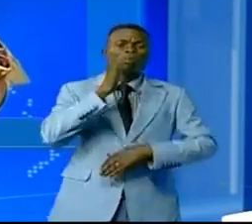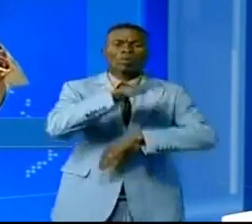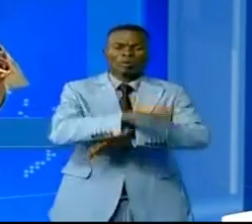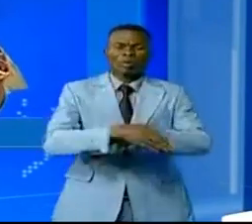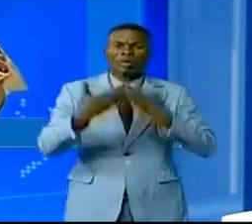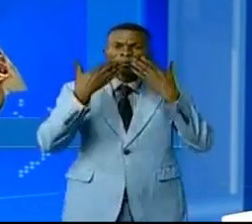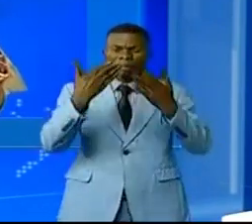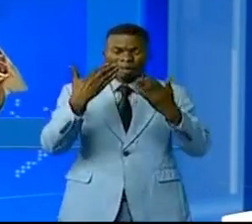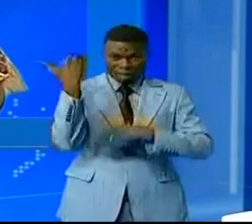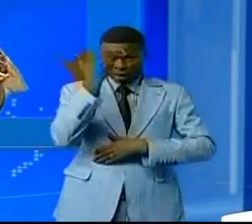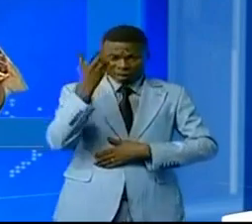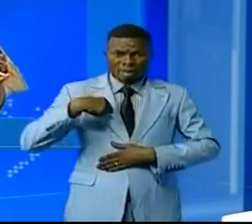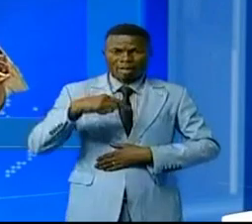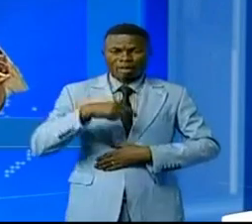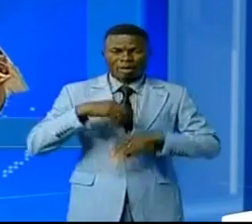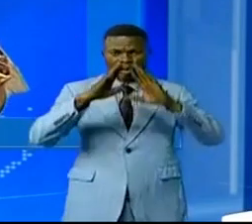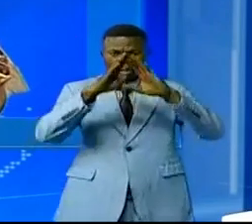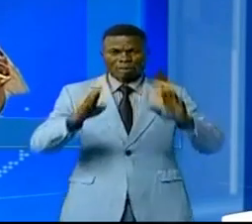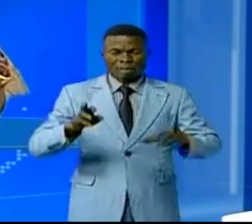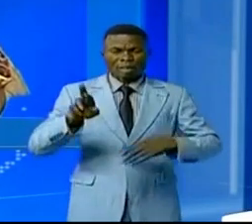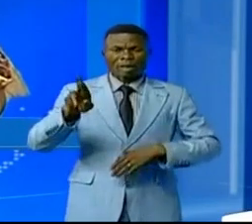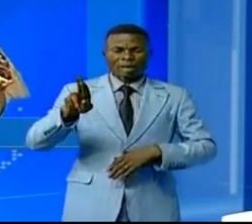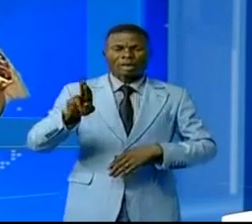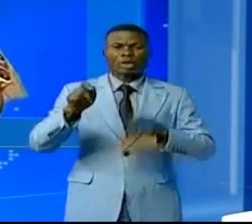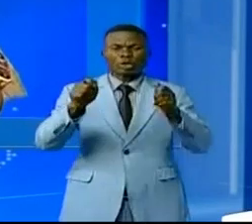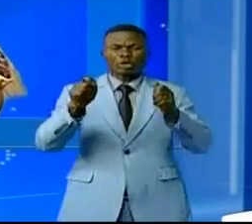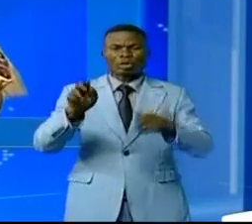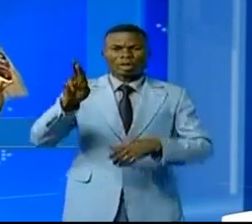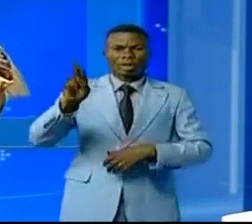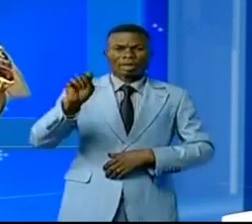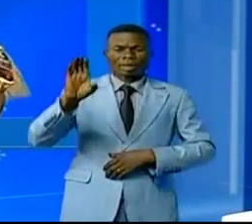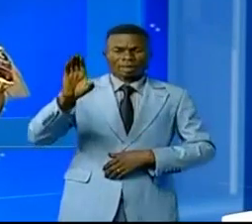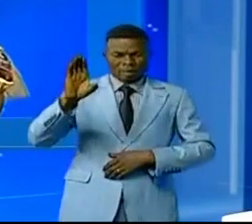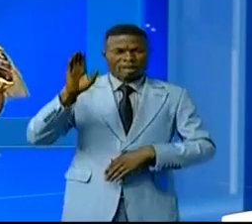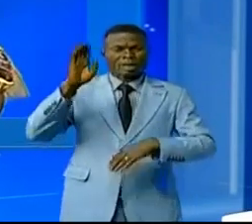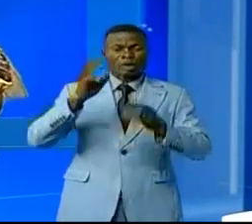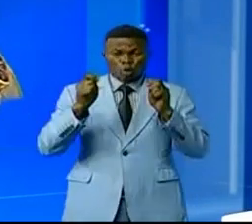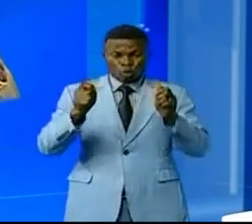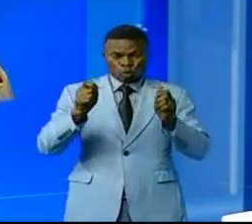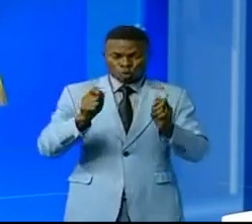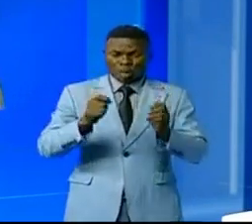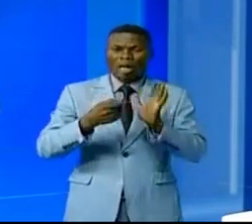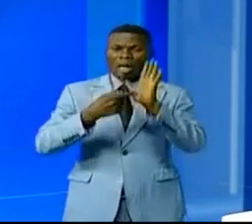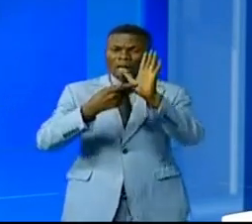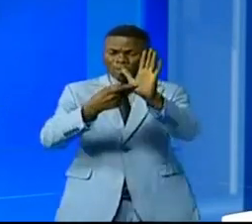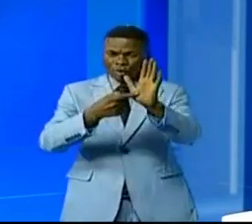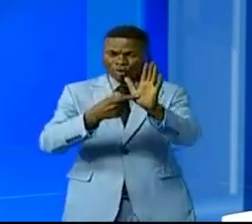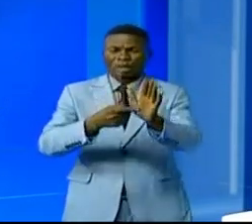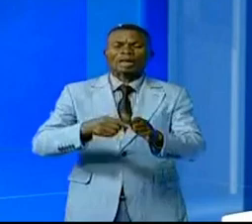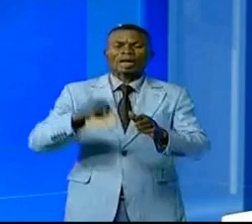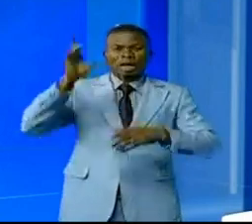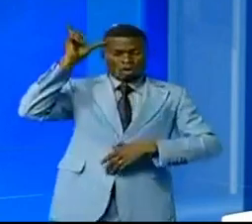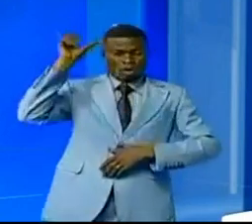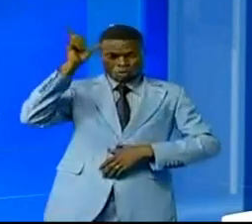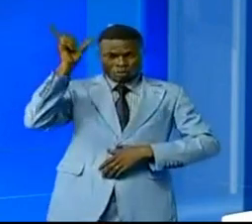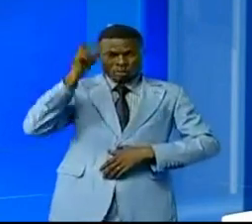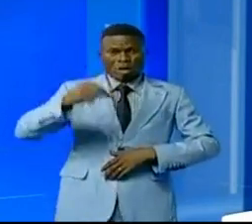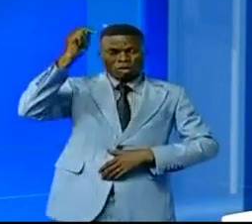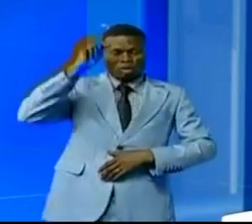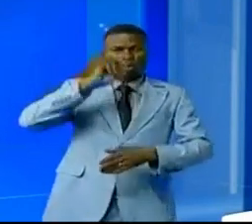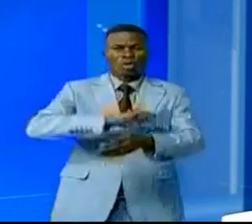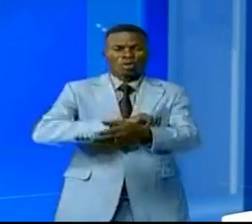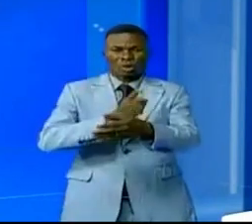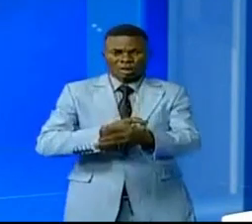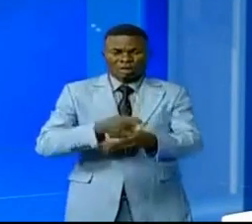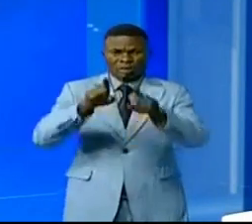nous recevoir chez vous pour ce journal qui sera à Lubumbashi, au Nord Kivu et même dans la province du